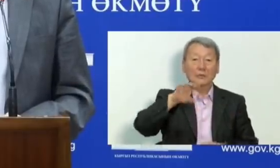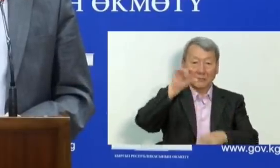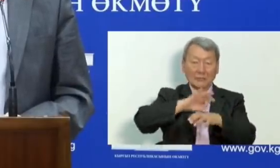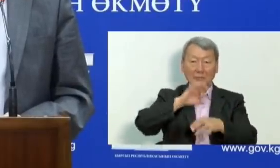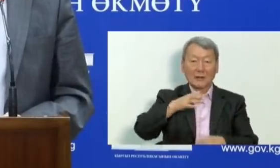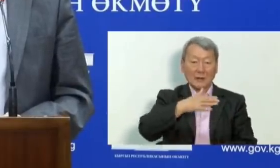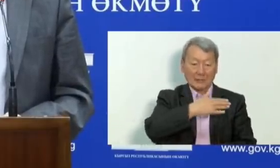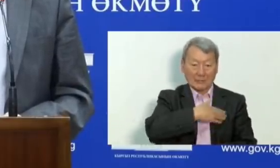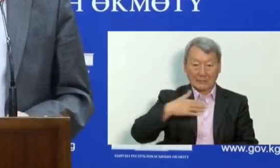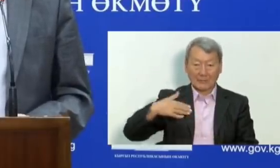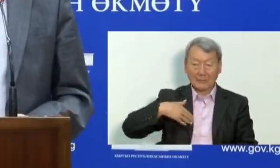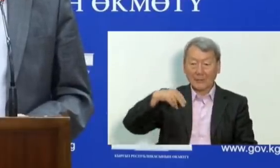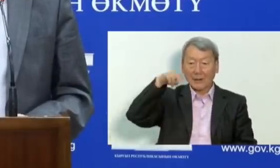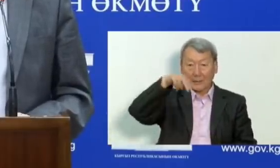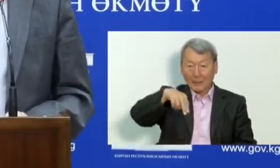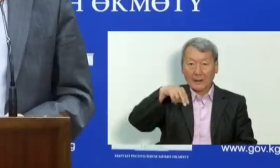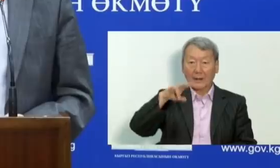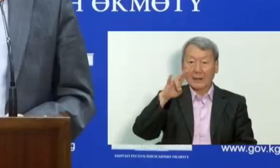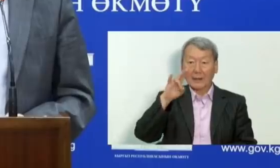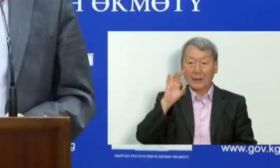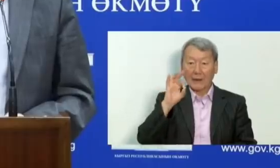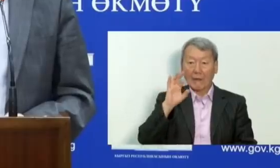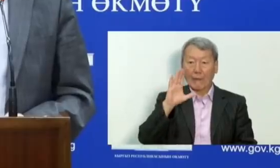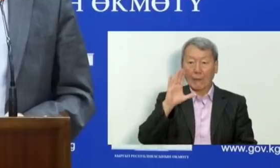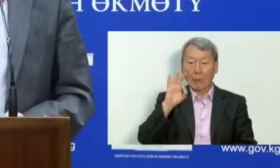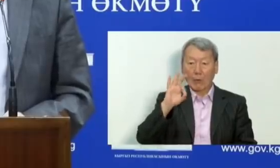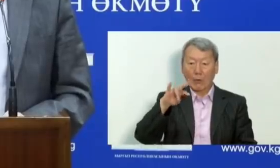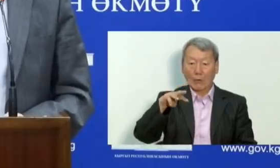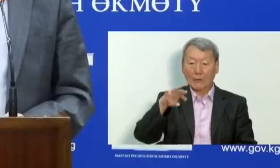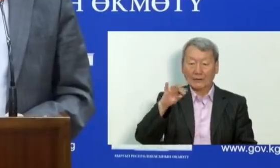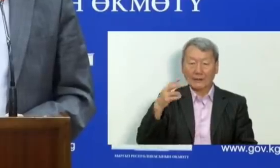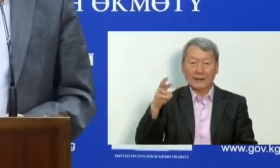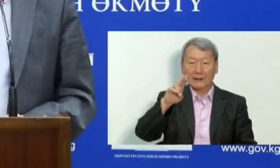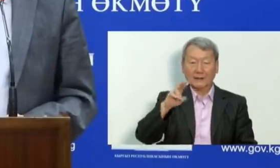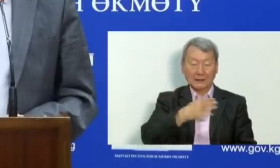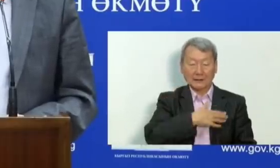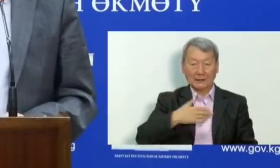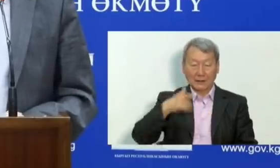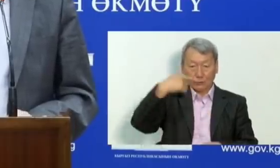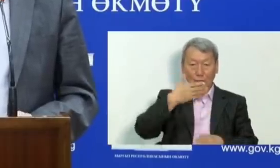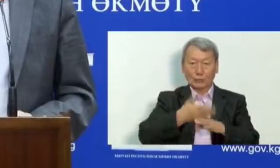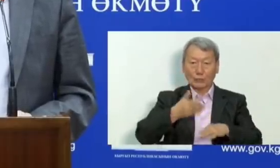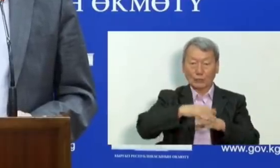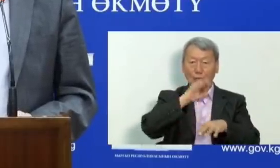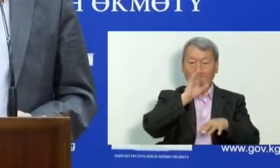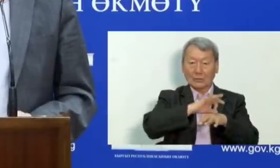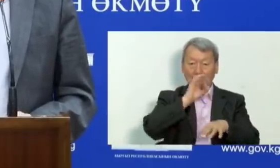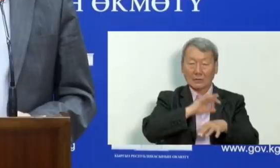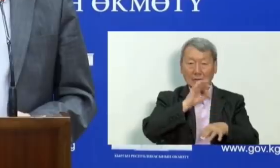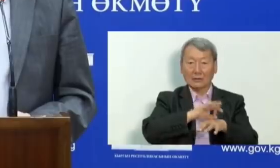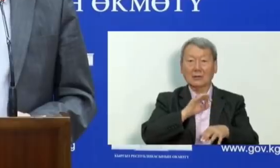пневмониясы жана респиратордук инфекциянын белгилери менен абалы өтө оор болуп, ошо